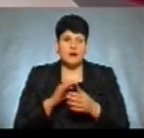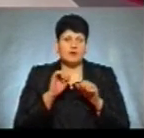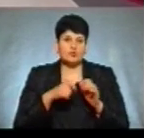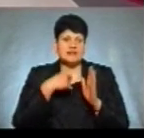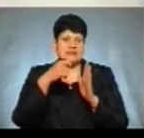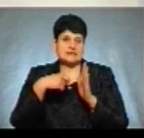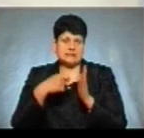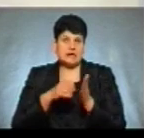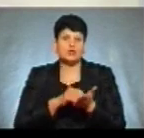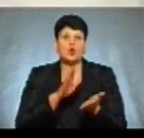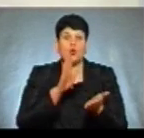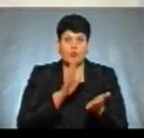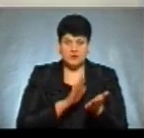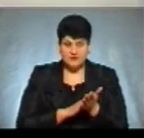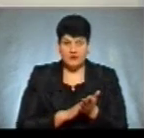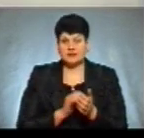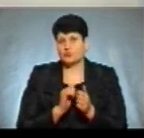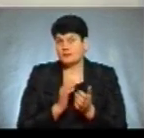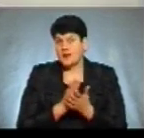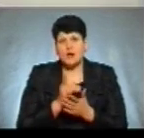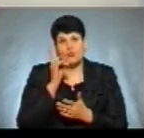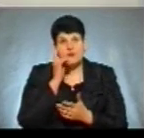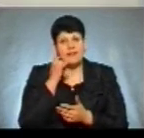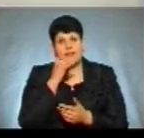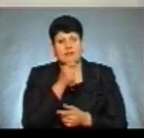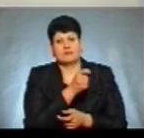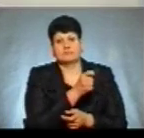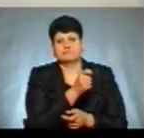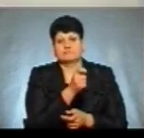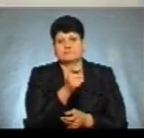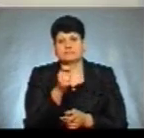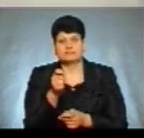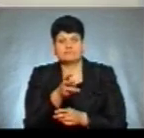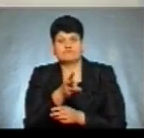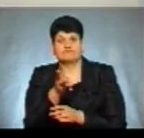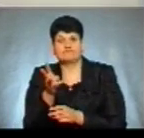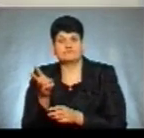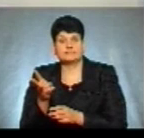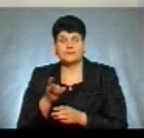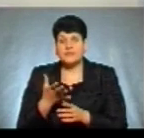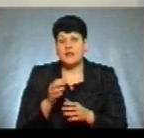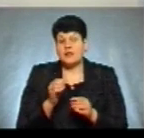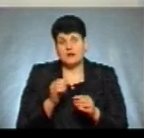задокументувати. Кожен сьогодні має мобільний телефон в руках, який може зазняти відео, аудіо. І